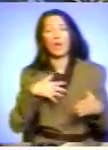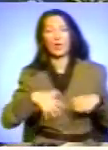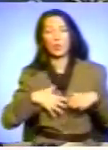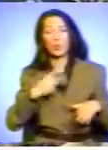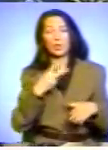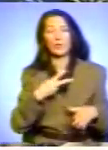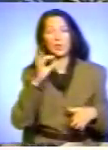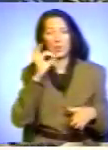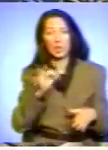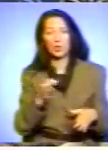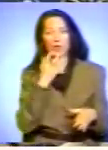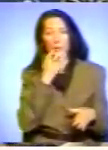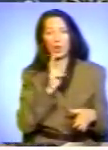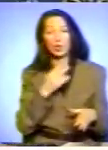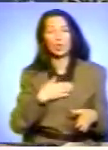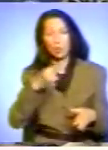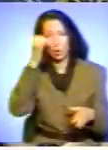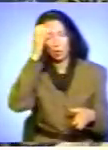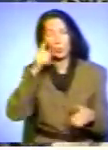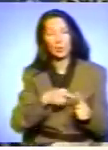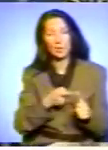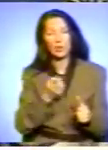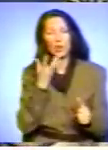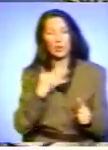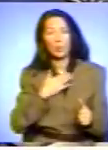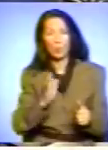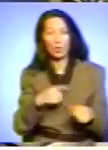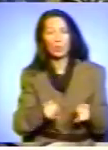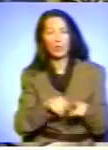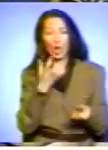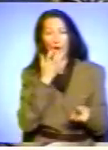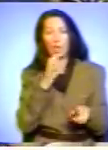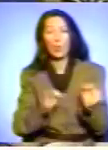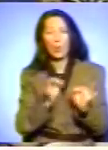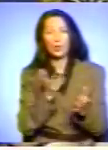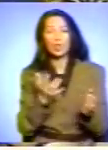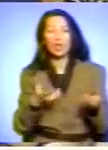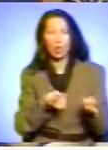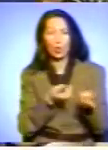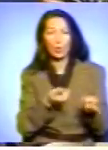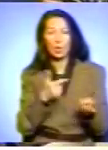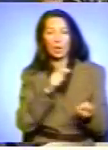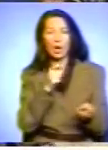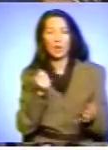ж нас умними назве, коли ми будемо у таку погоду ще й топити і газ палити.